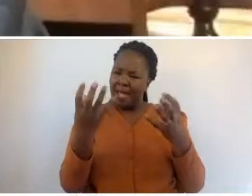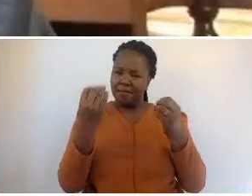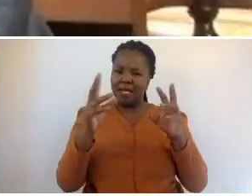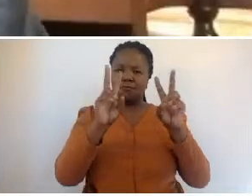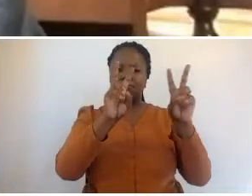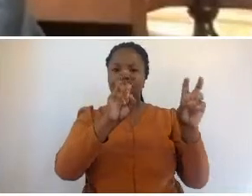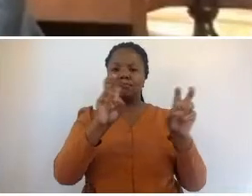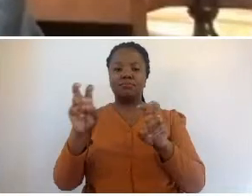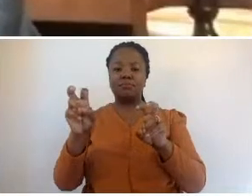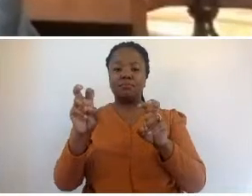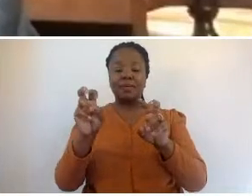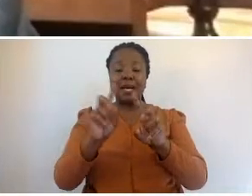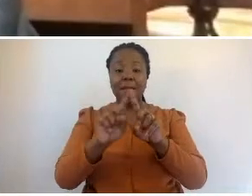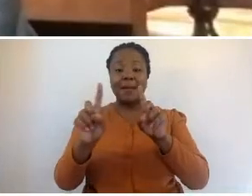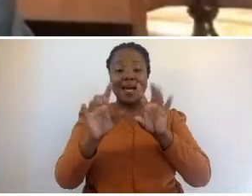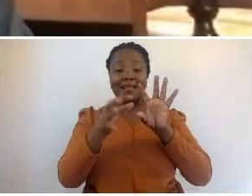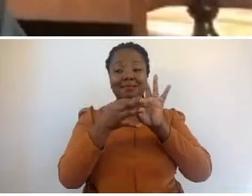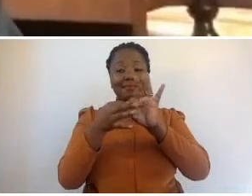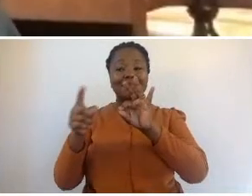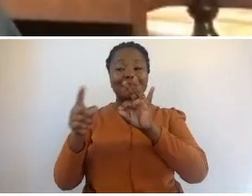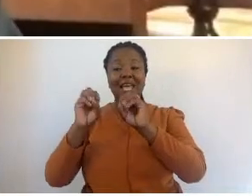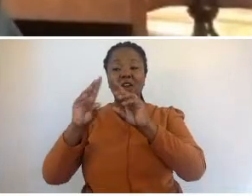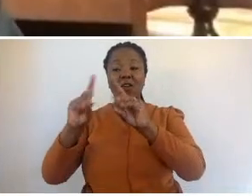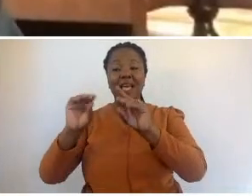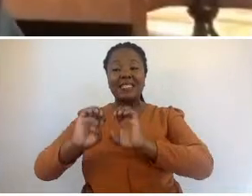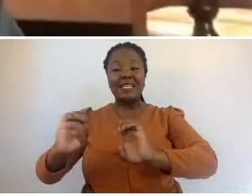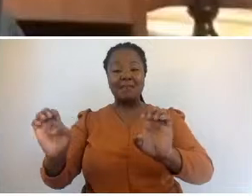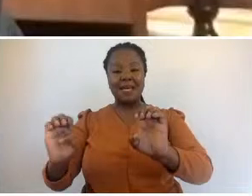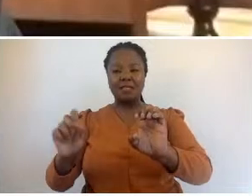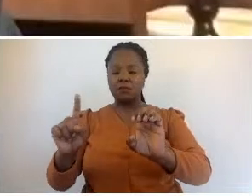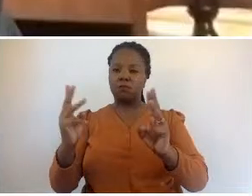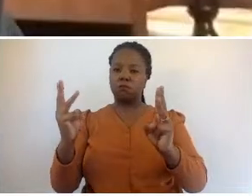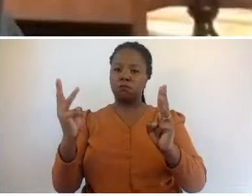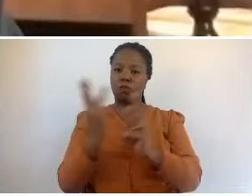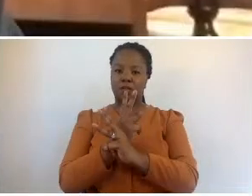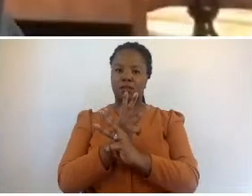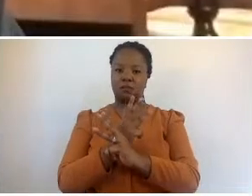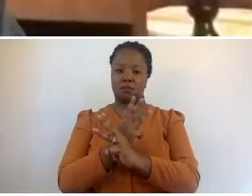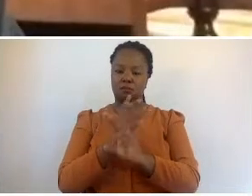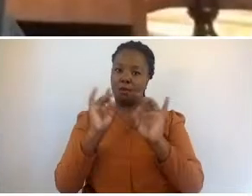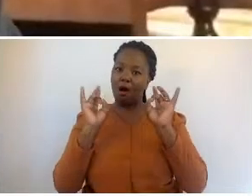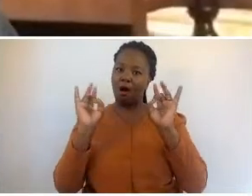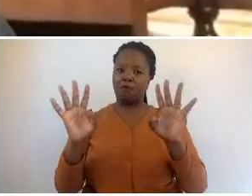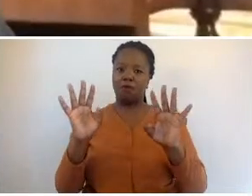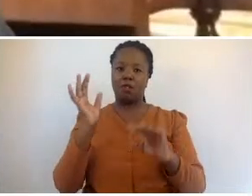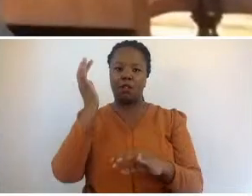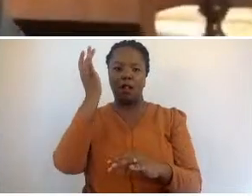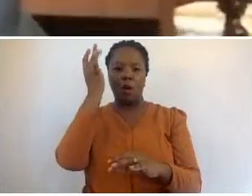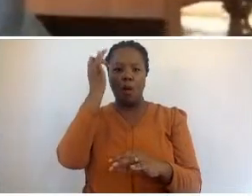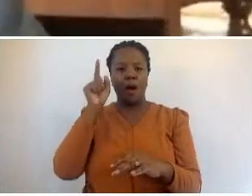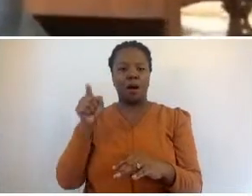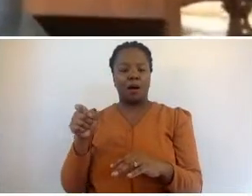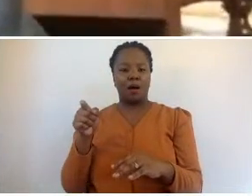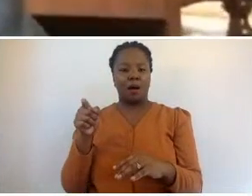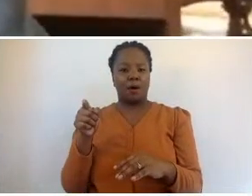résoudre. Lorsqu'il s'agit de l'éducation dans les situations d'urgence, les problèmes sont aggravés,